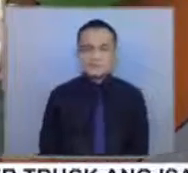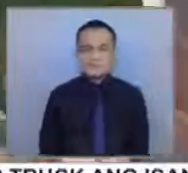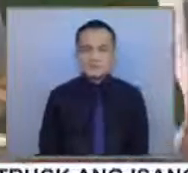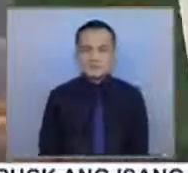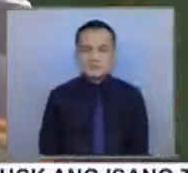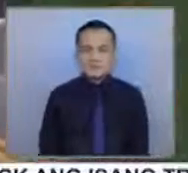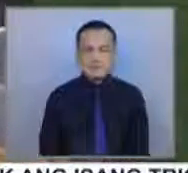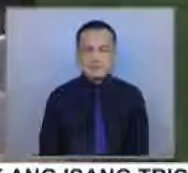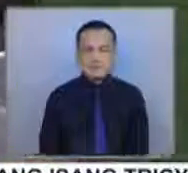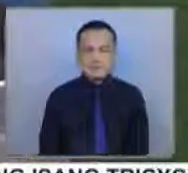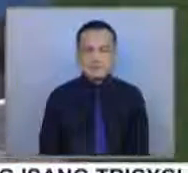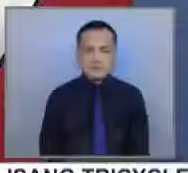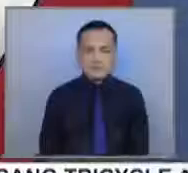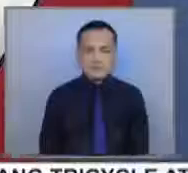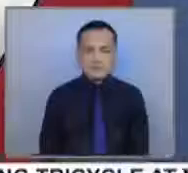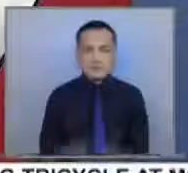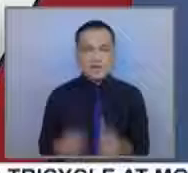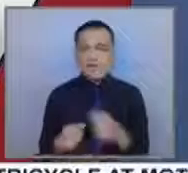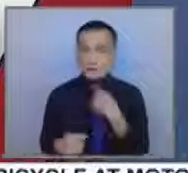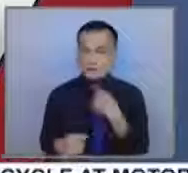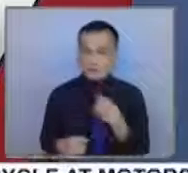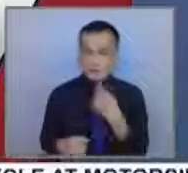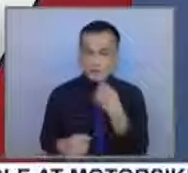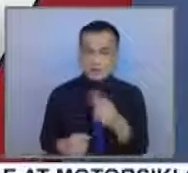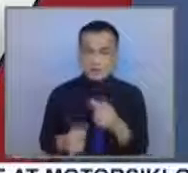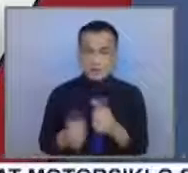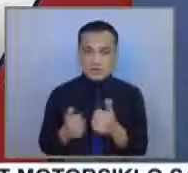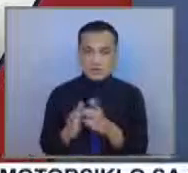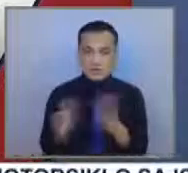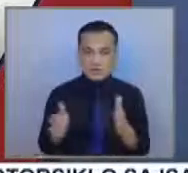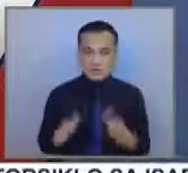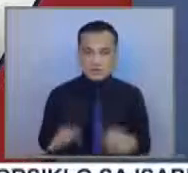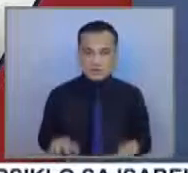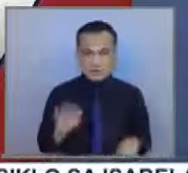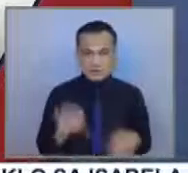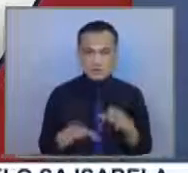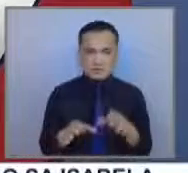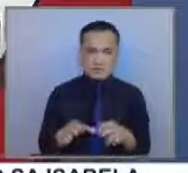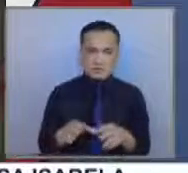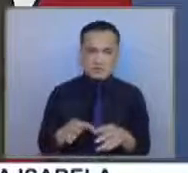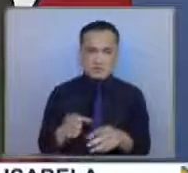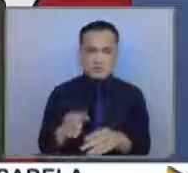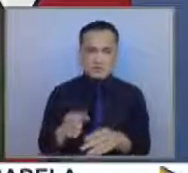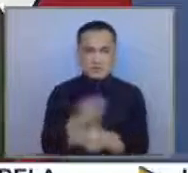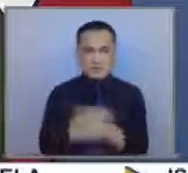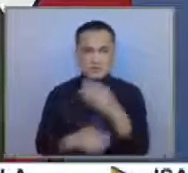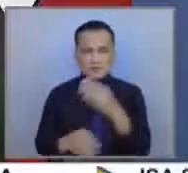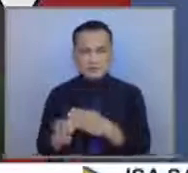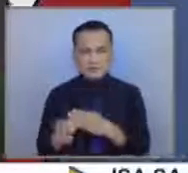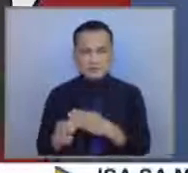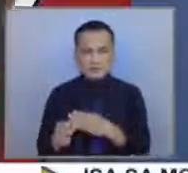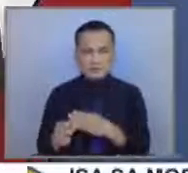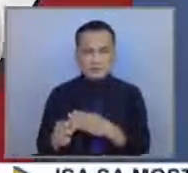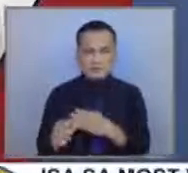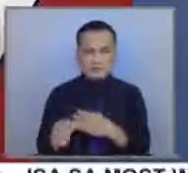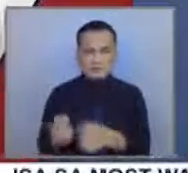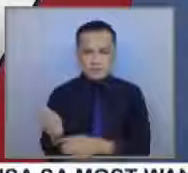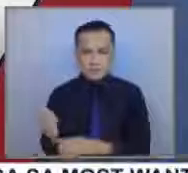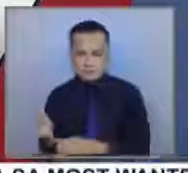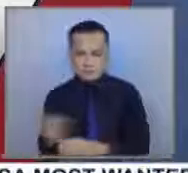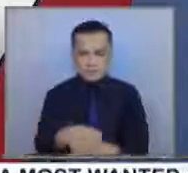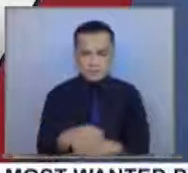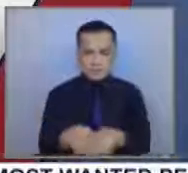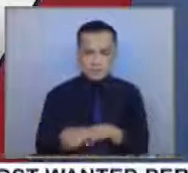gaano kalaki yung naiambag ng footwork dun sa paggamit ng stick. Yes, so, yes. Gamit, ano na po